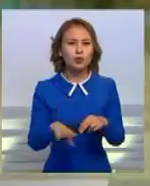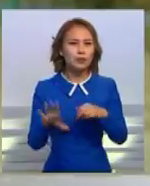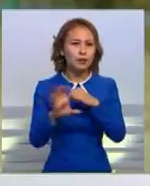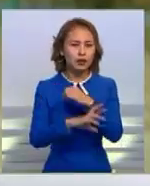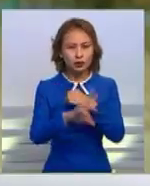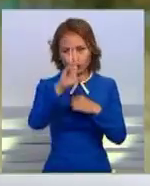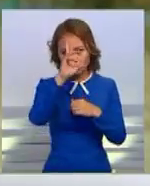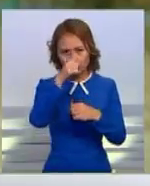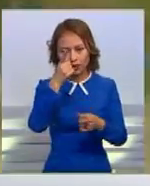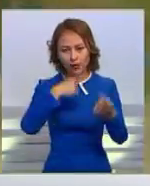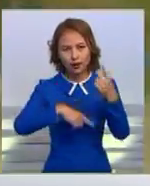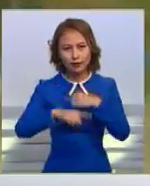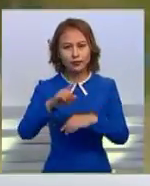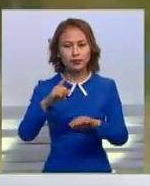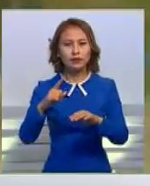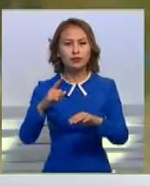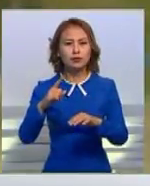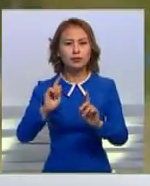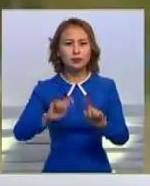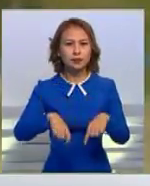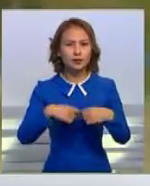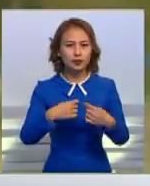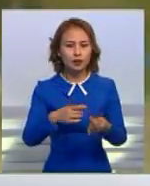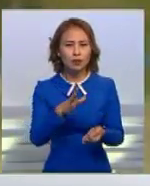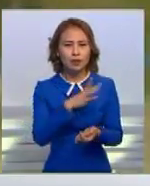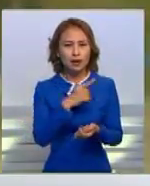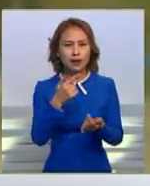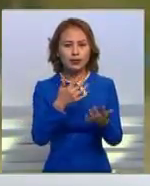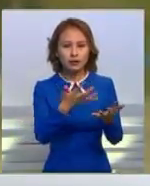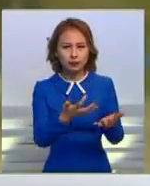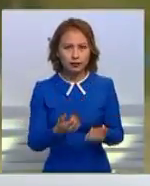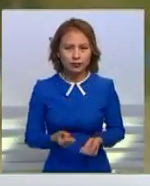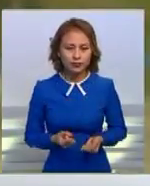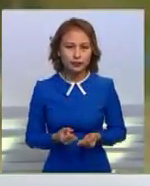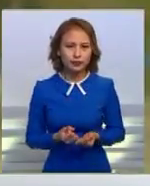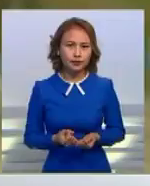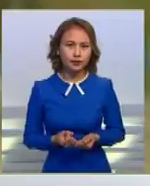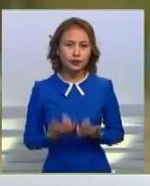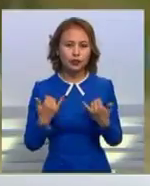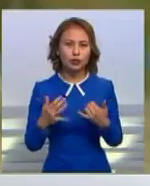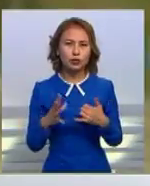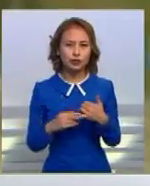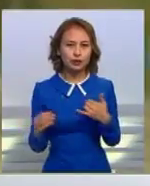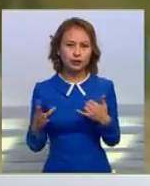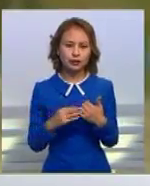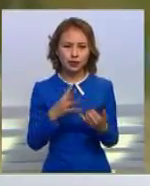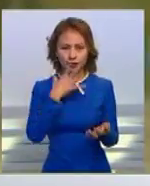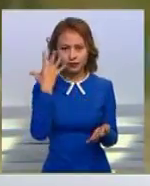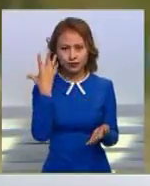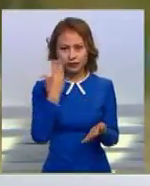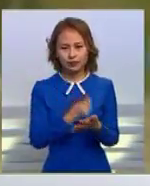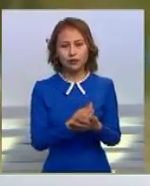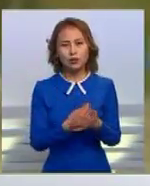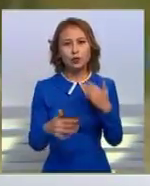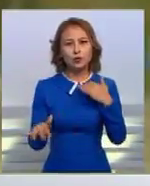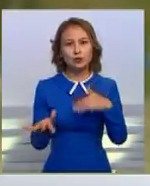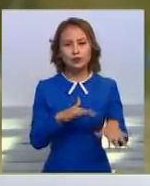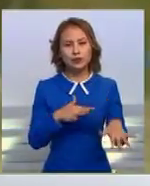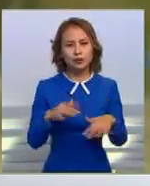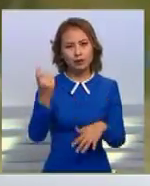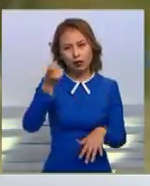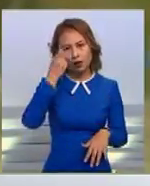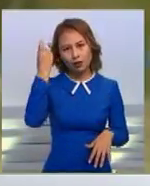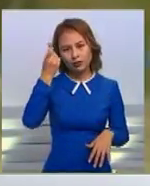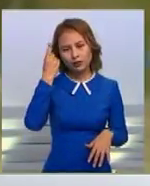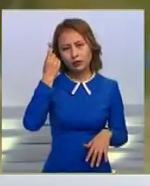3 жылда ол қайтарылды. Ол кепілдік алынып, қазір жер өзі осы шаруашылықтың өзінің